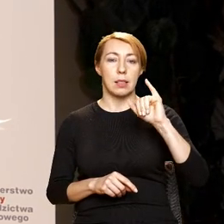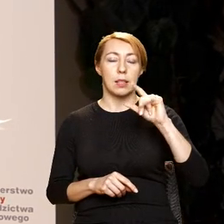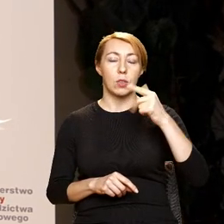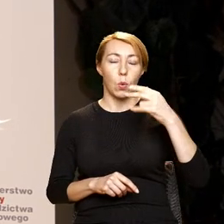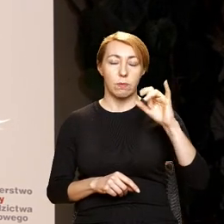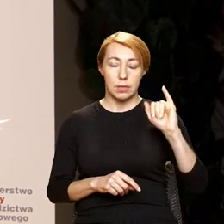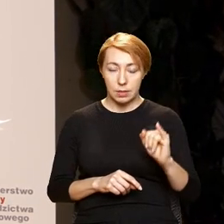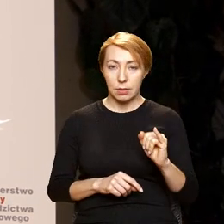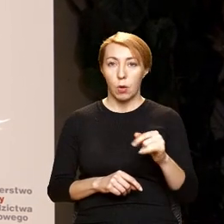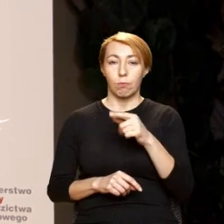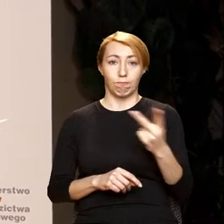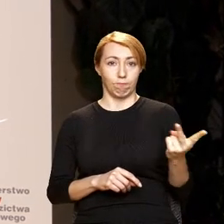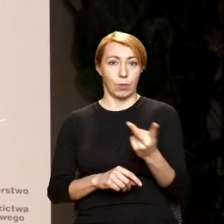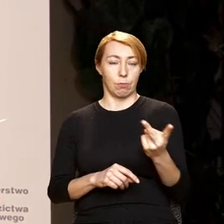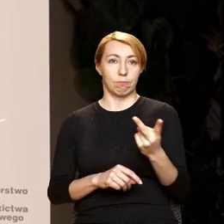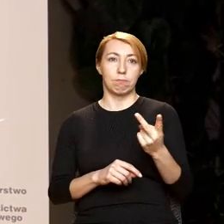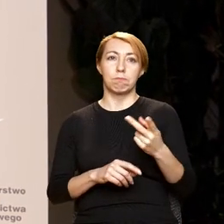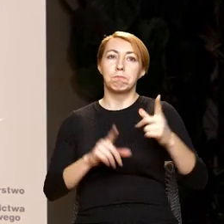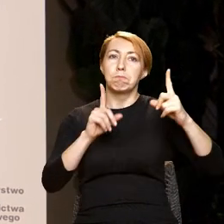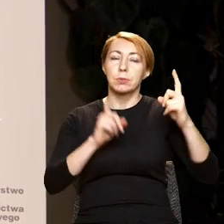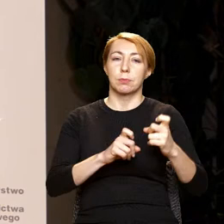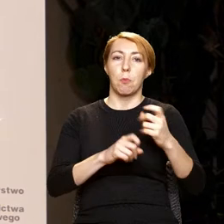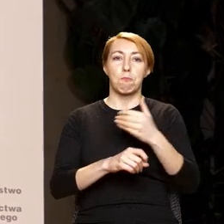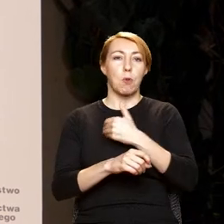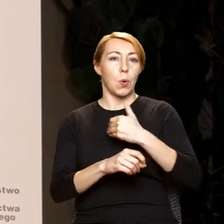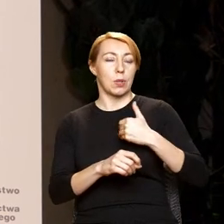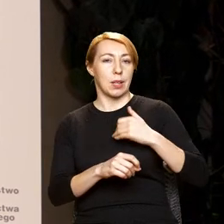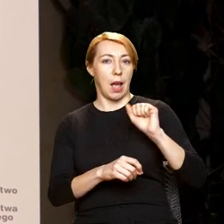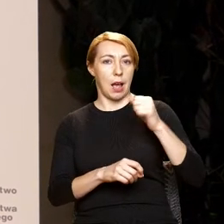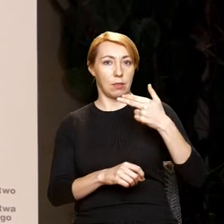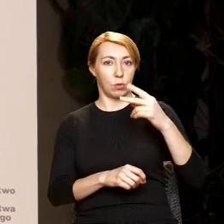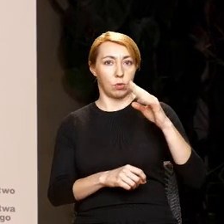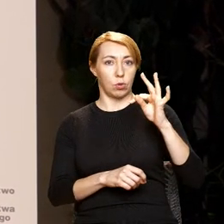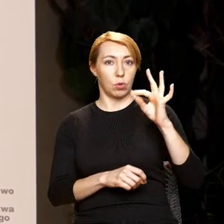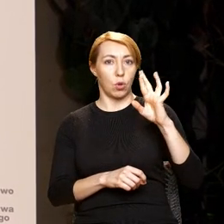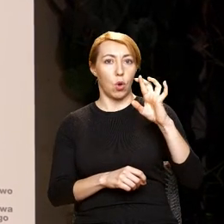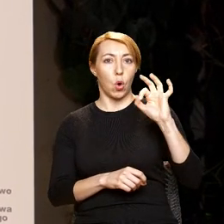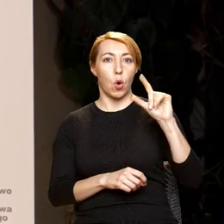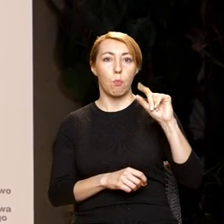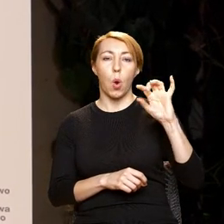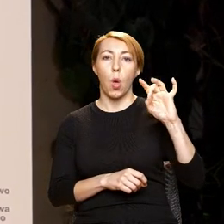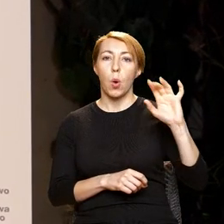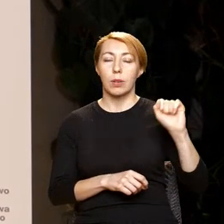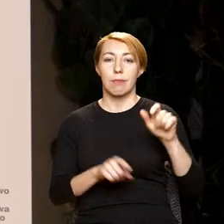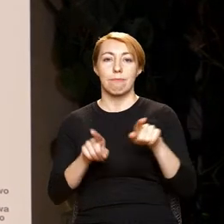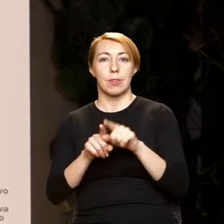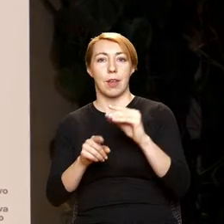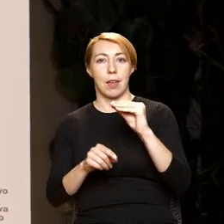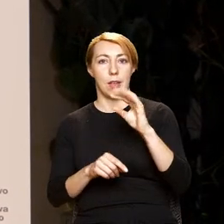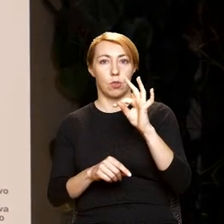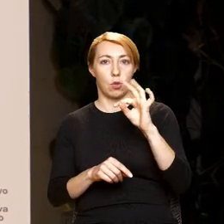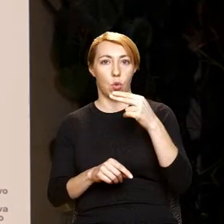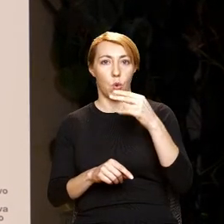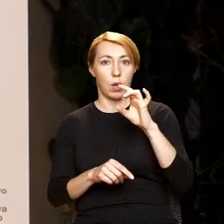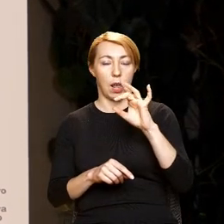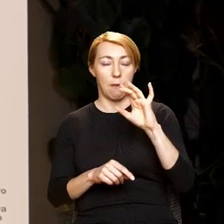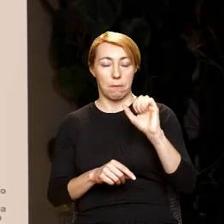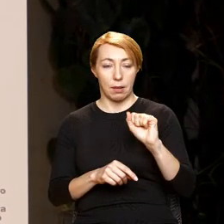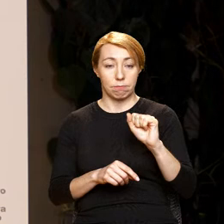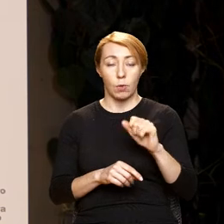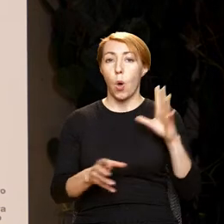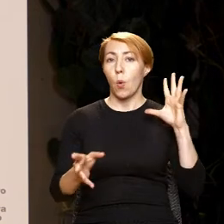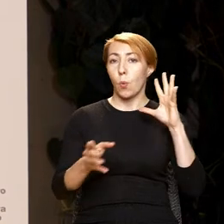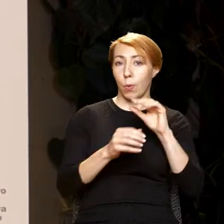ci prekursorzy polskiej antropologii i etnografii. Od tych 25 lat sporo się